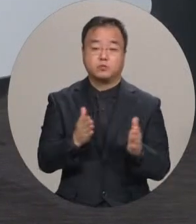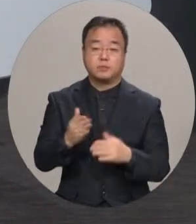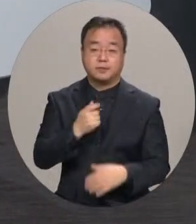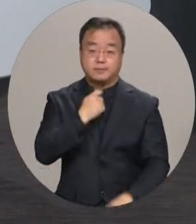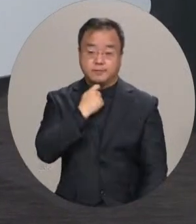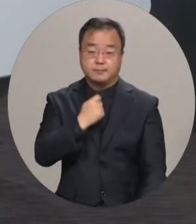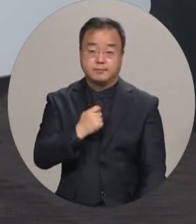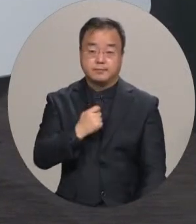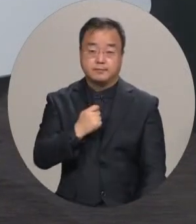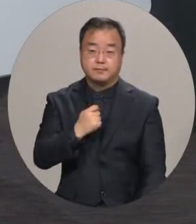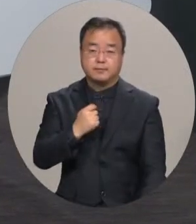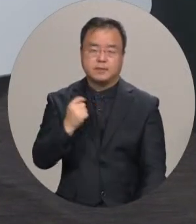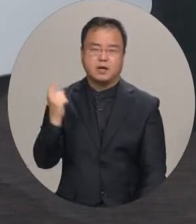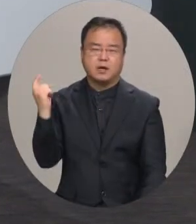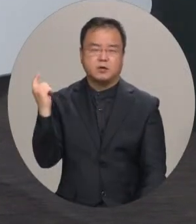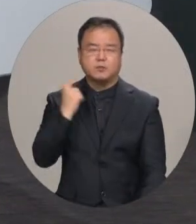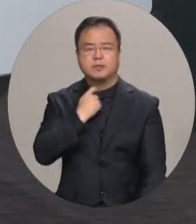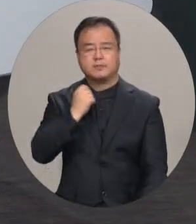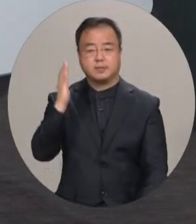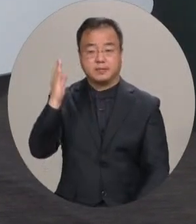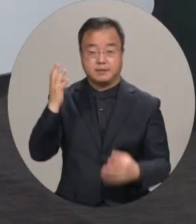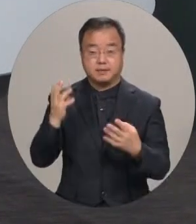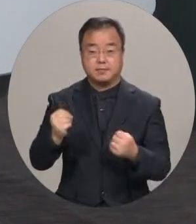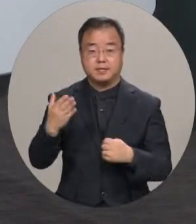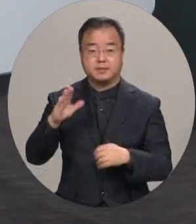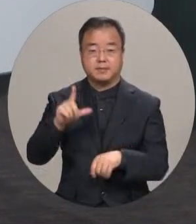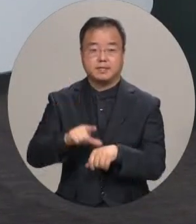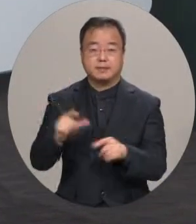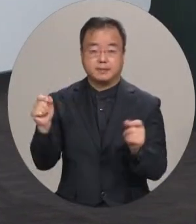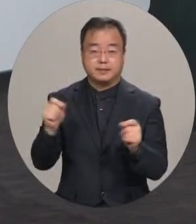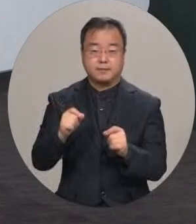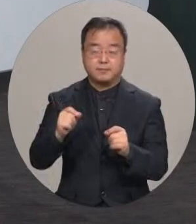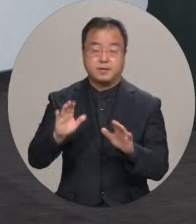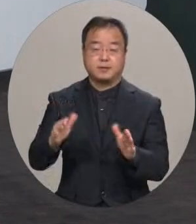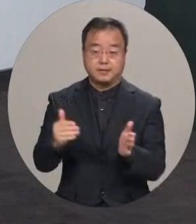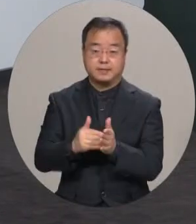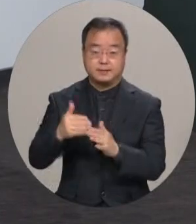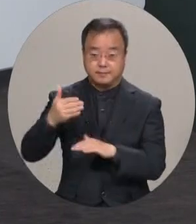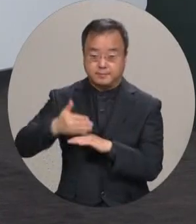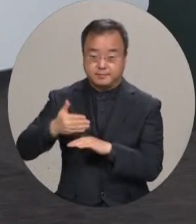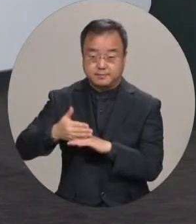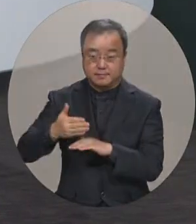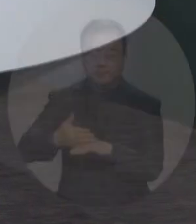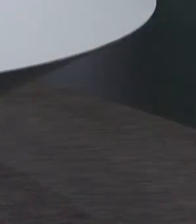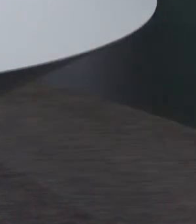선생님 듣고 싶은 말씀 많지만 시간 관계상 오늘은 여기까지 듣겠습니다. 네. 감사합니다. 감사합니다.